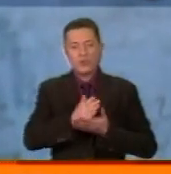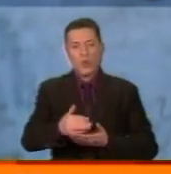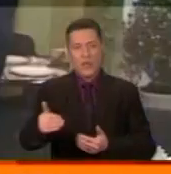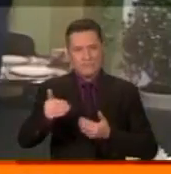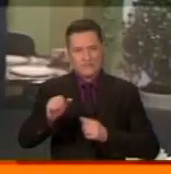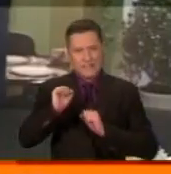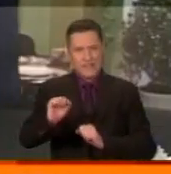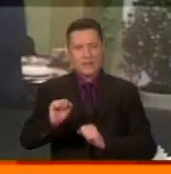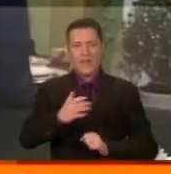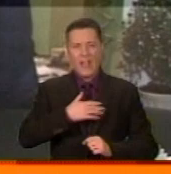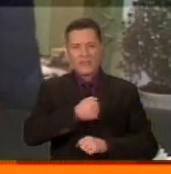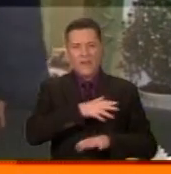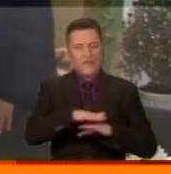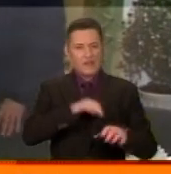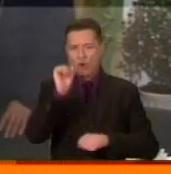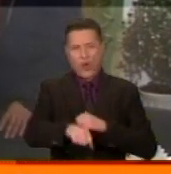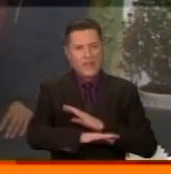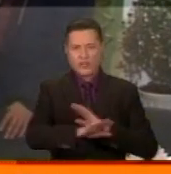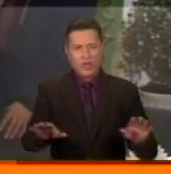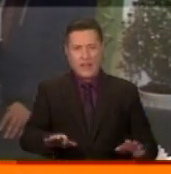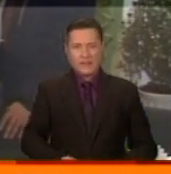здолати Ігор левенок Микола рищенко програма Вікна СТБ